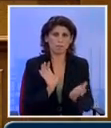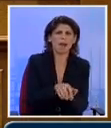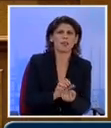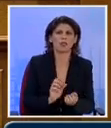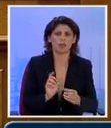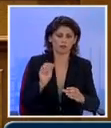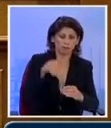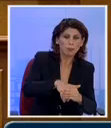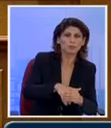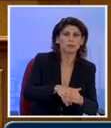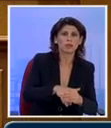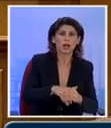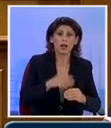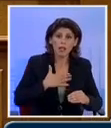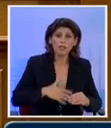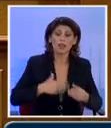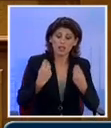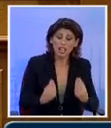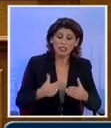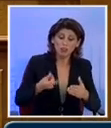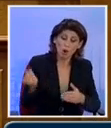αύριο. Κυρίες και κύριοι συνάδελφοι,